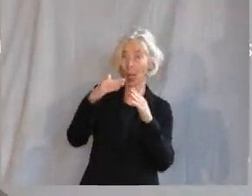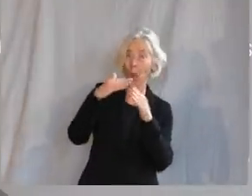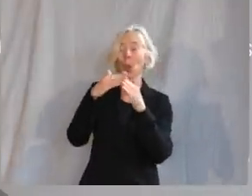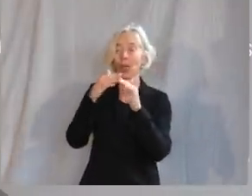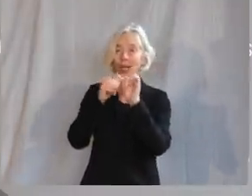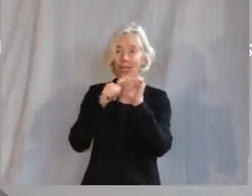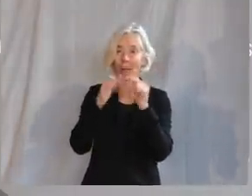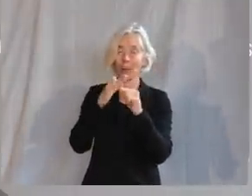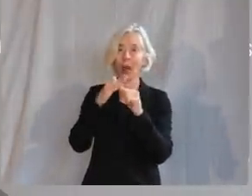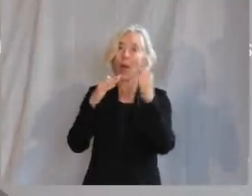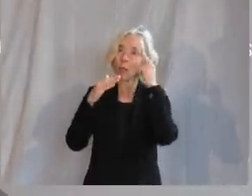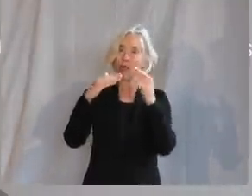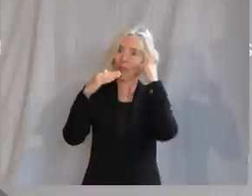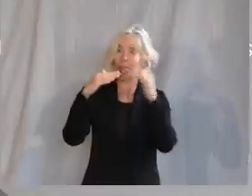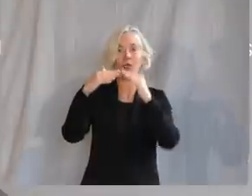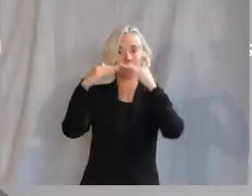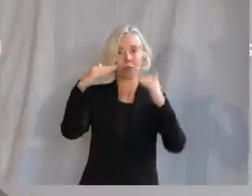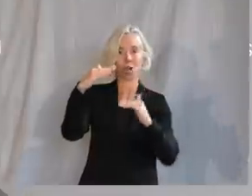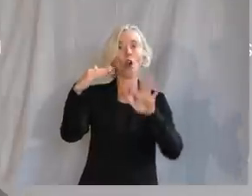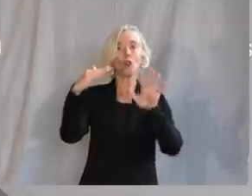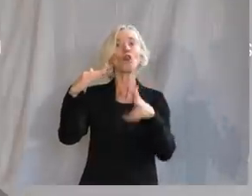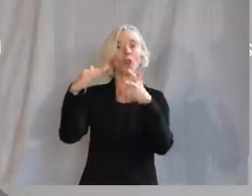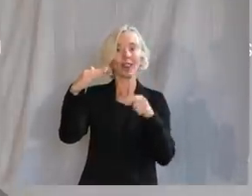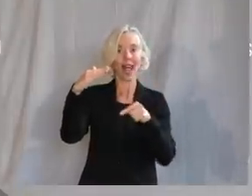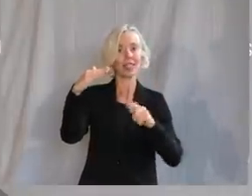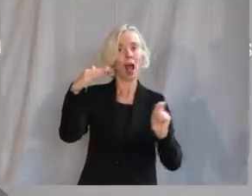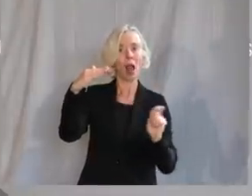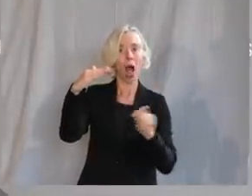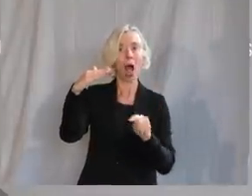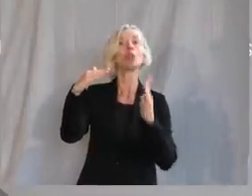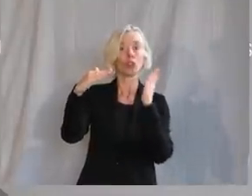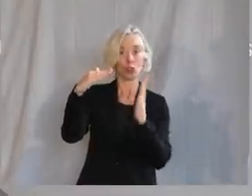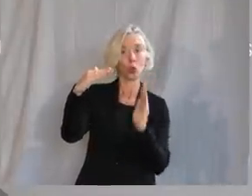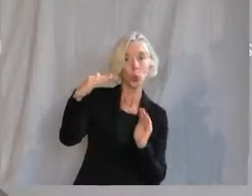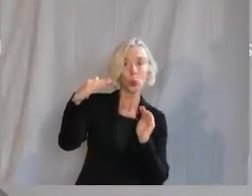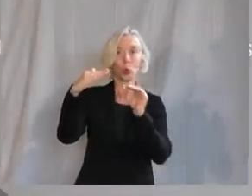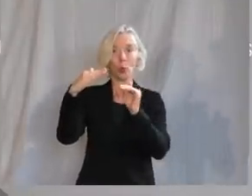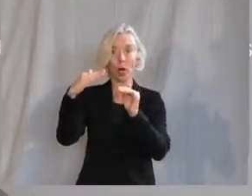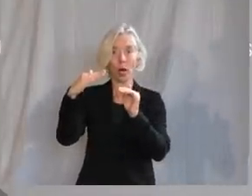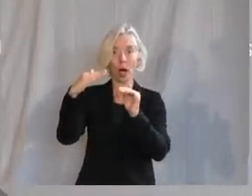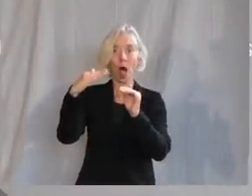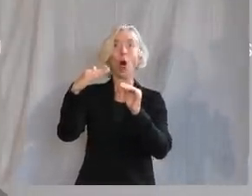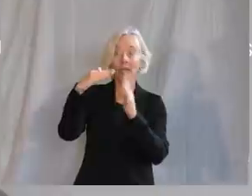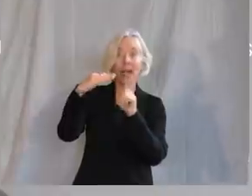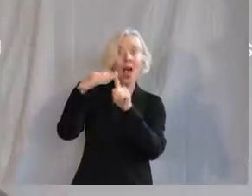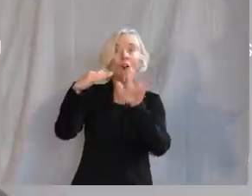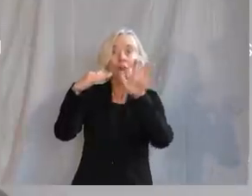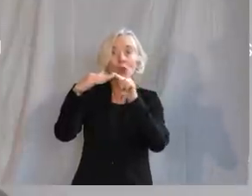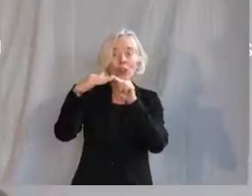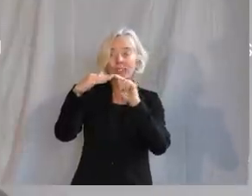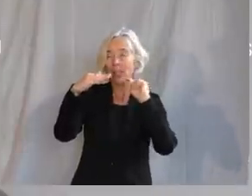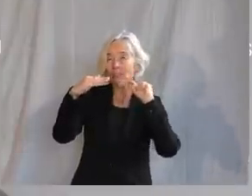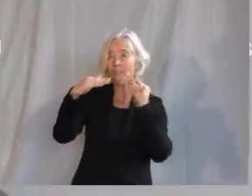Signalwert 35 pro 100.000 Einwohner wurde überschritten und der Schwellenwert 50 pro 100.000 Einwohner ist